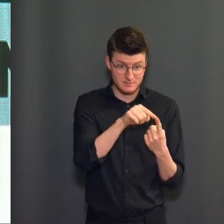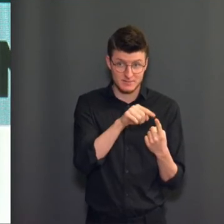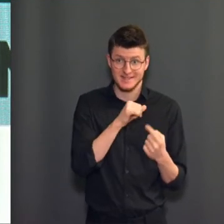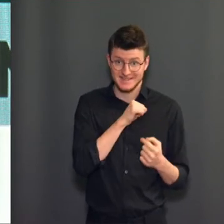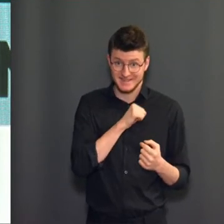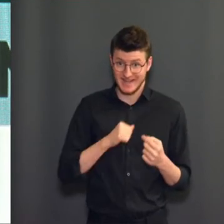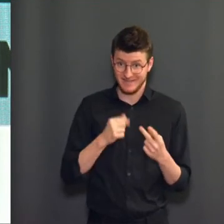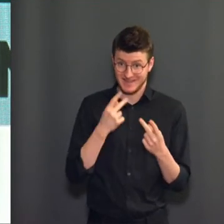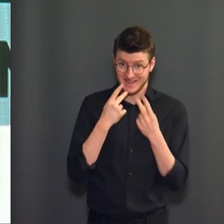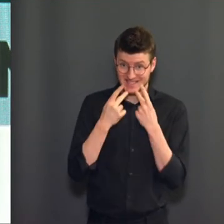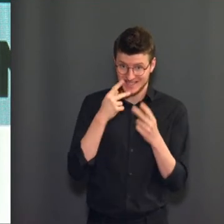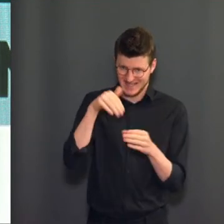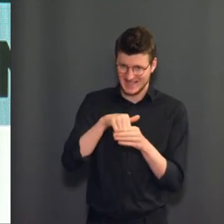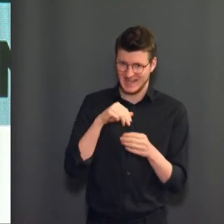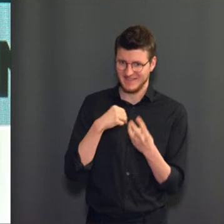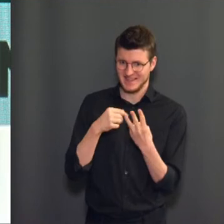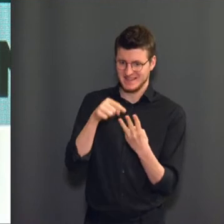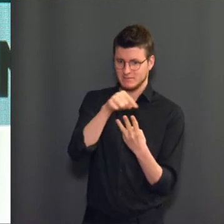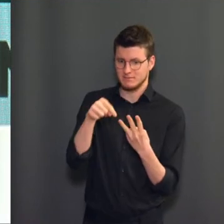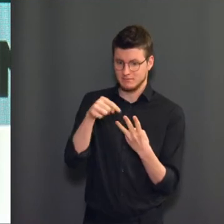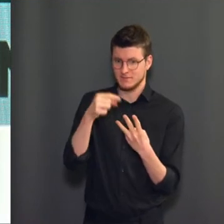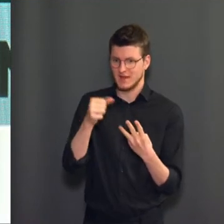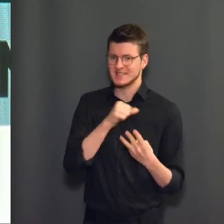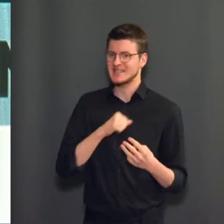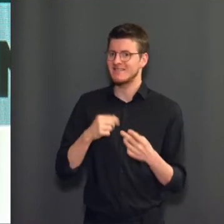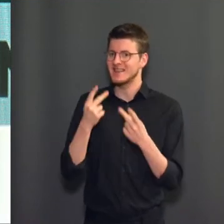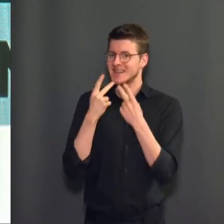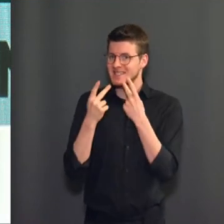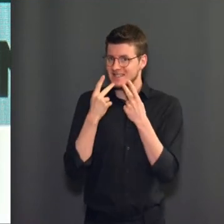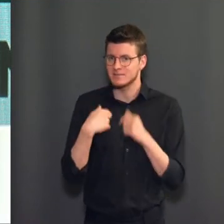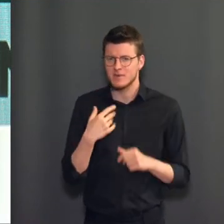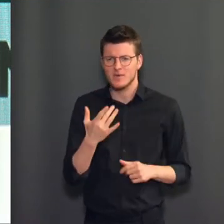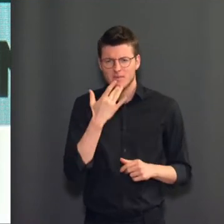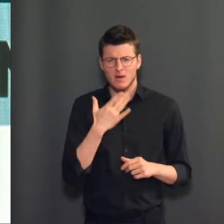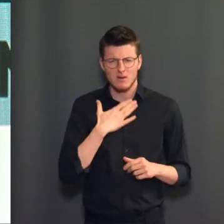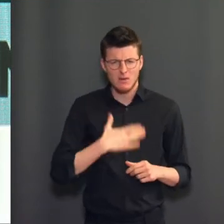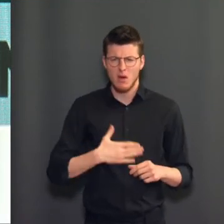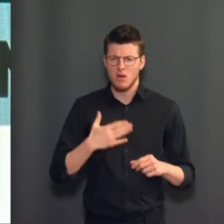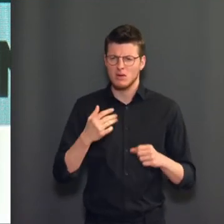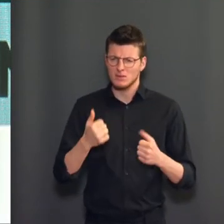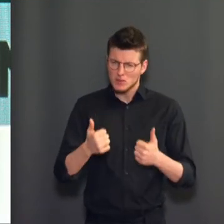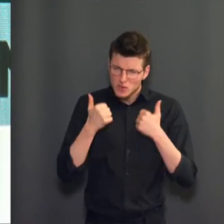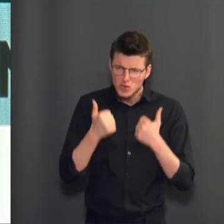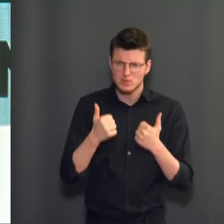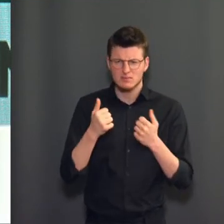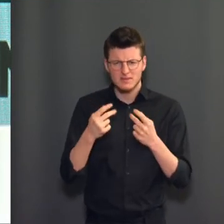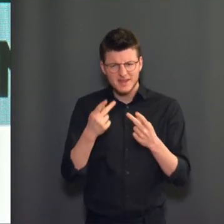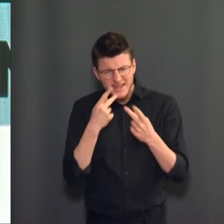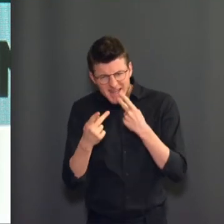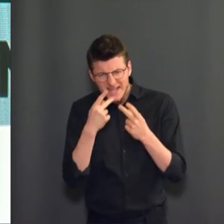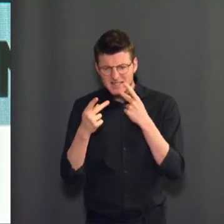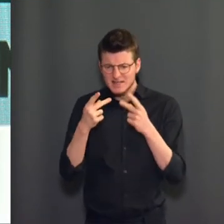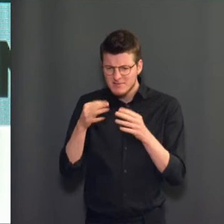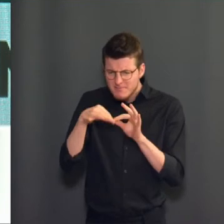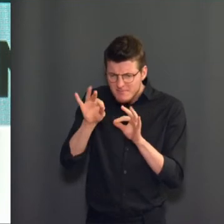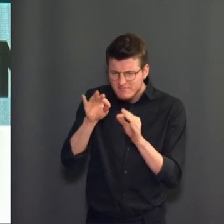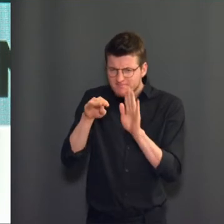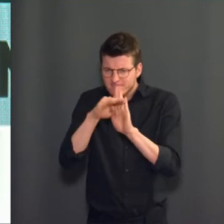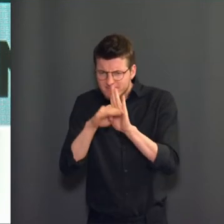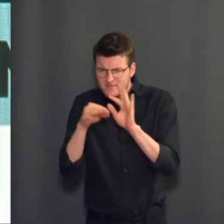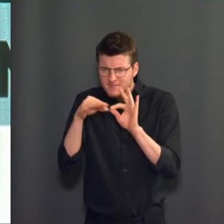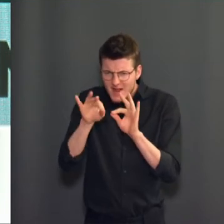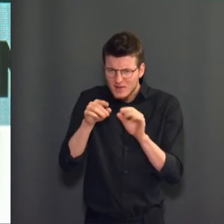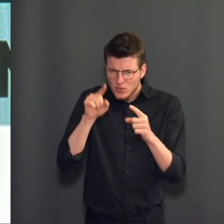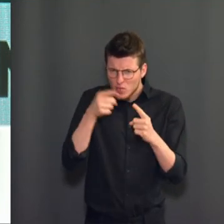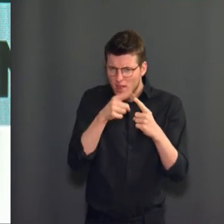Een sterk en effectief testbeleid is naast de vaccinatiecampagne en de